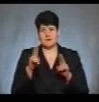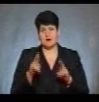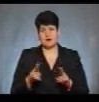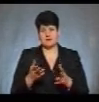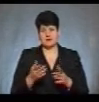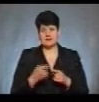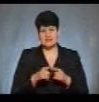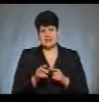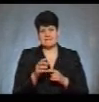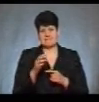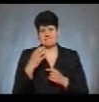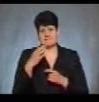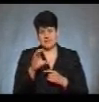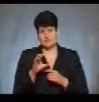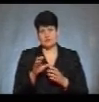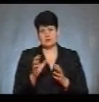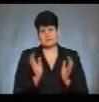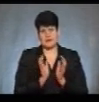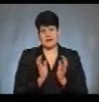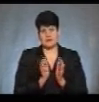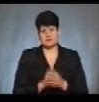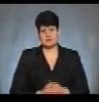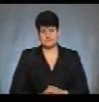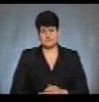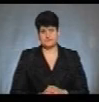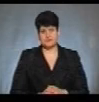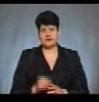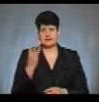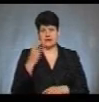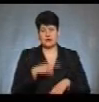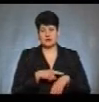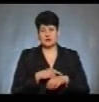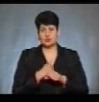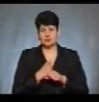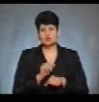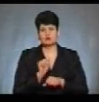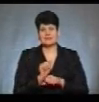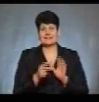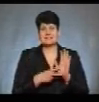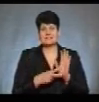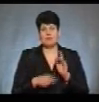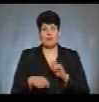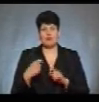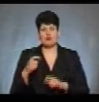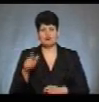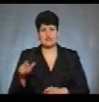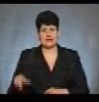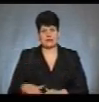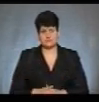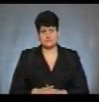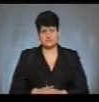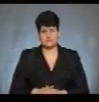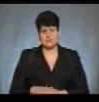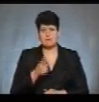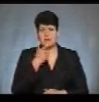цей фрагмент відео зберігається на трукамі. За 3 години роботи зупинили 7 порушників. Пане